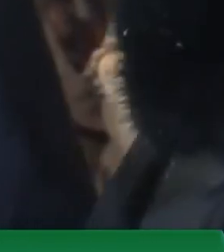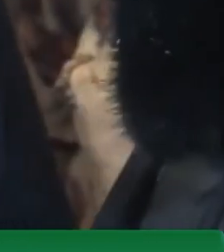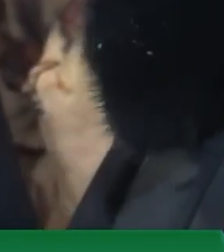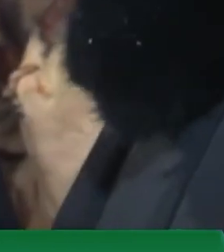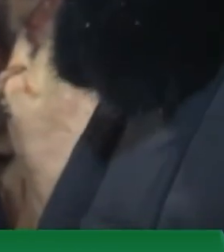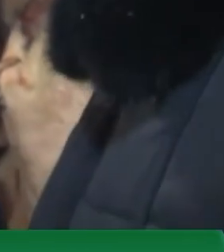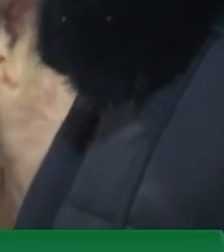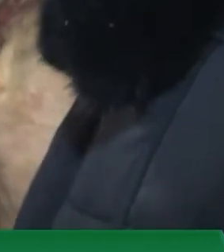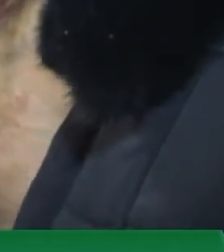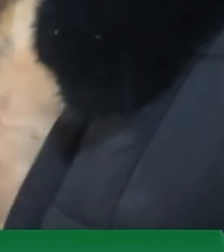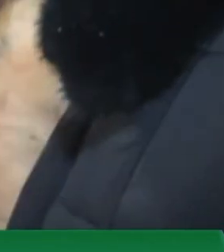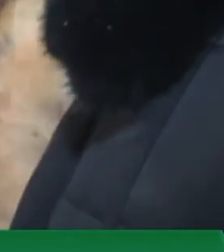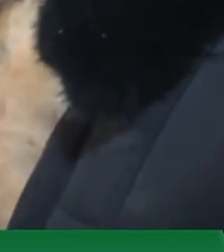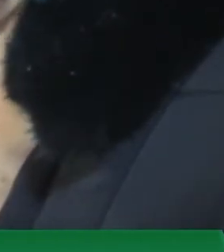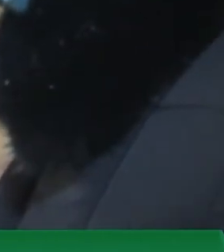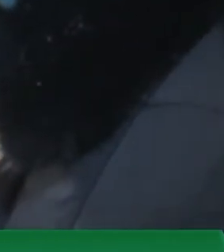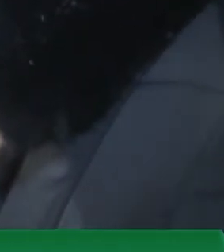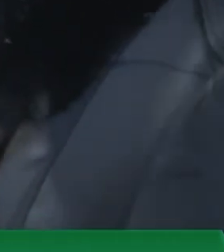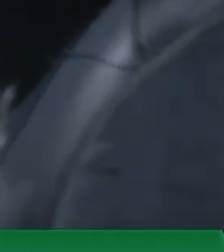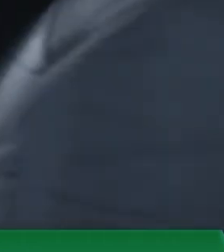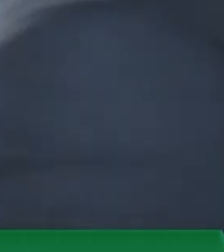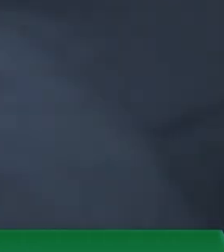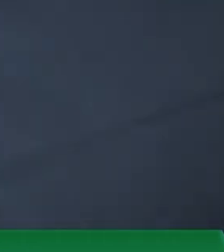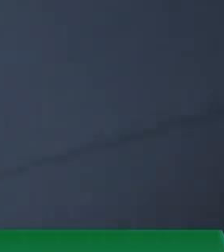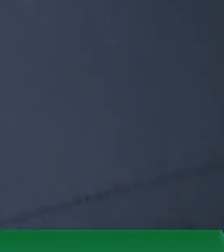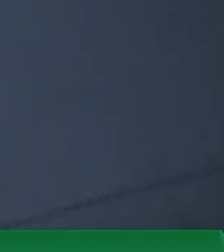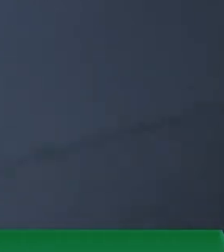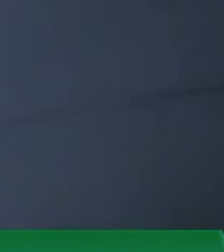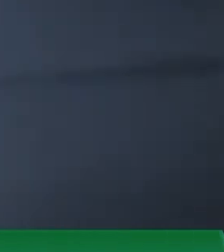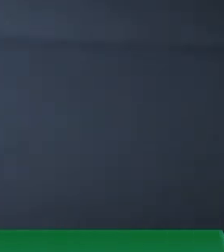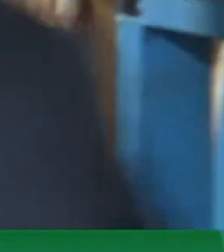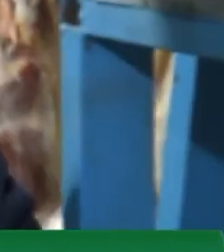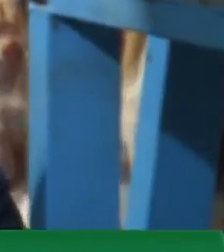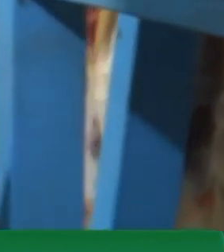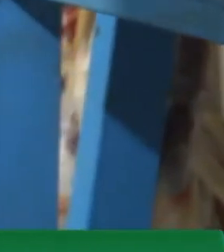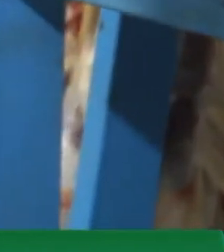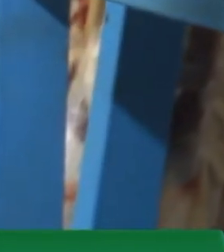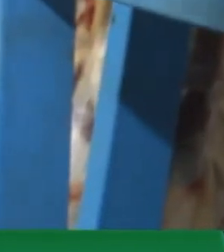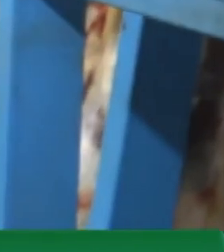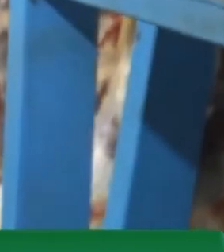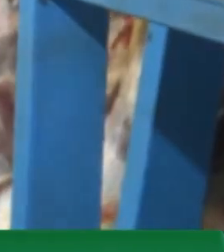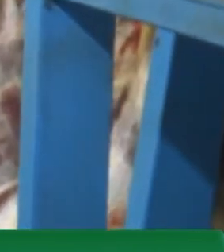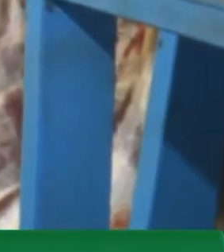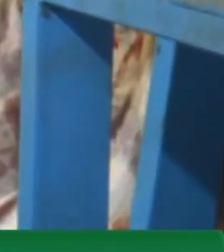будет еще ли у вас еще люди пса на лад а это тоже